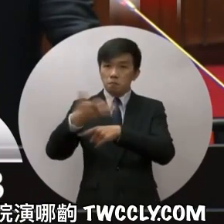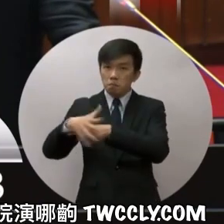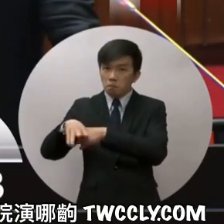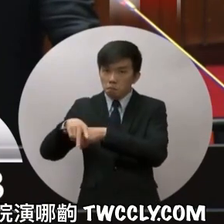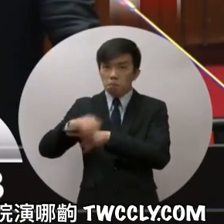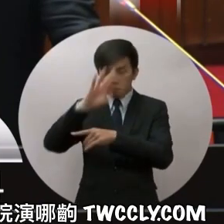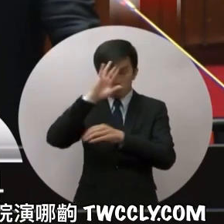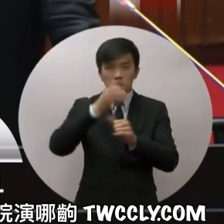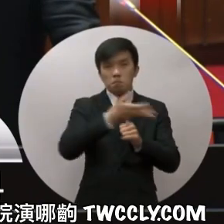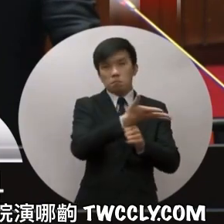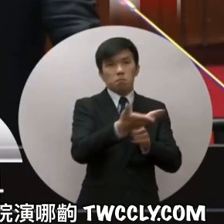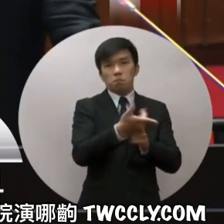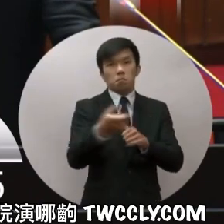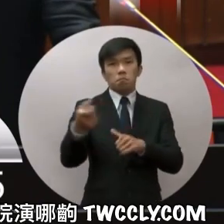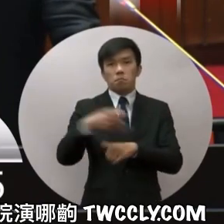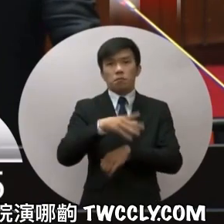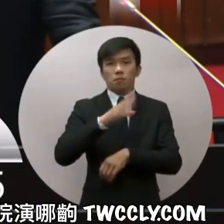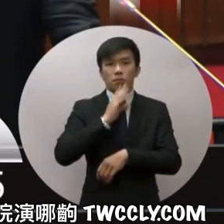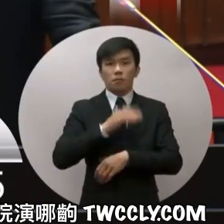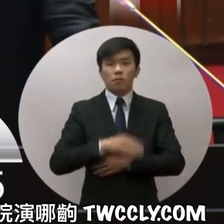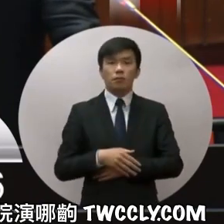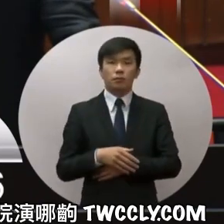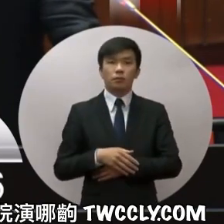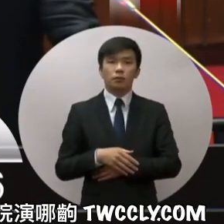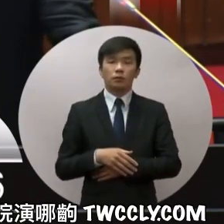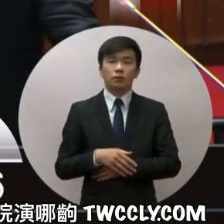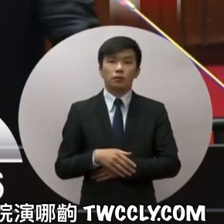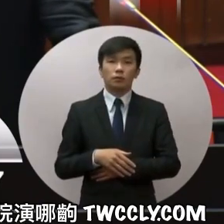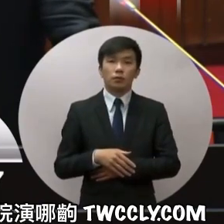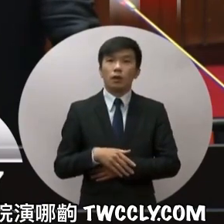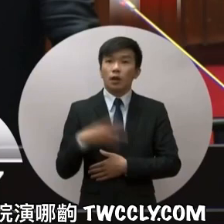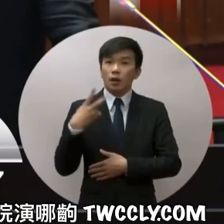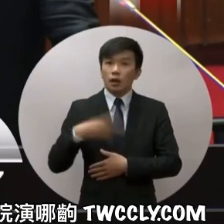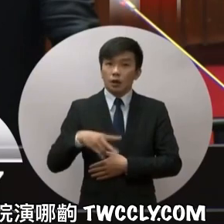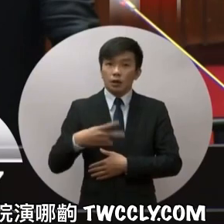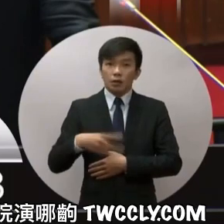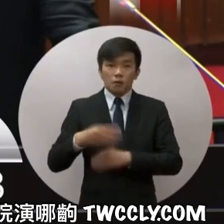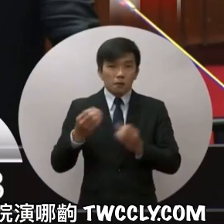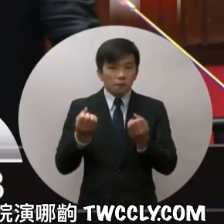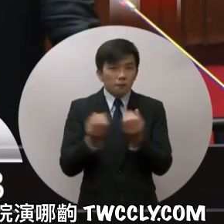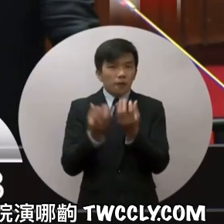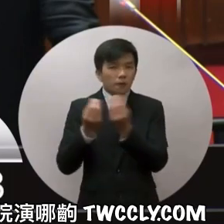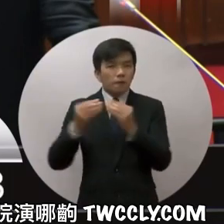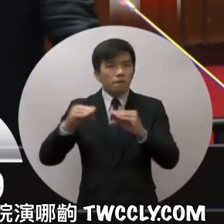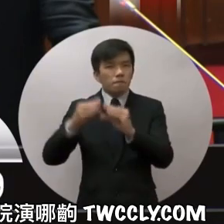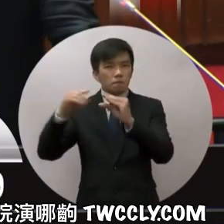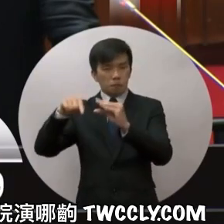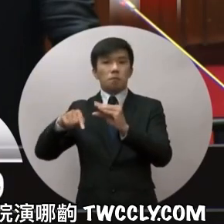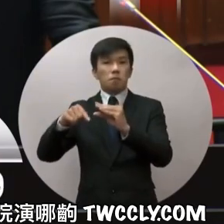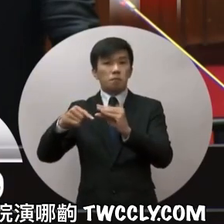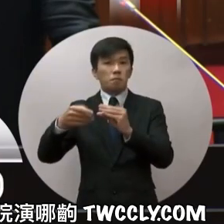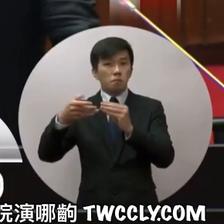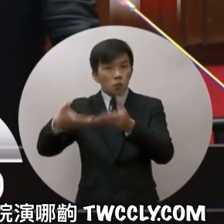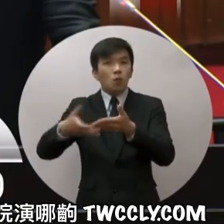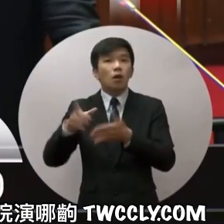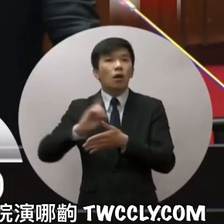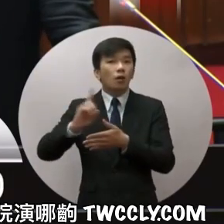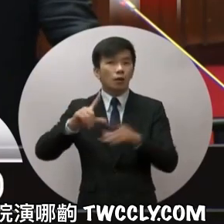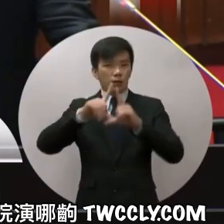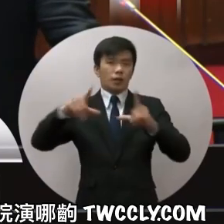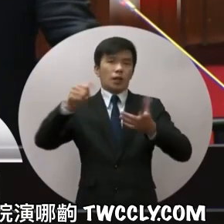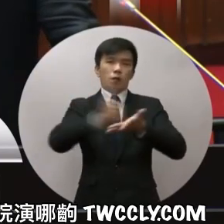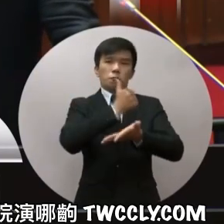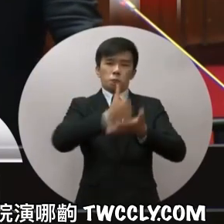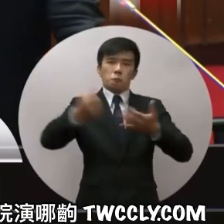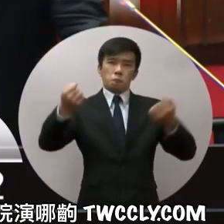甚至是比較高的尤其是說這個在造勢的車種的部分大貨車的管理更是非常的重要因為大